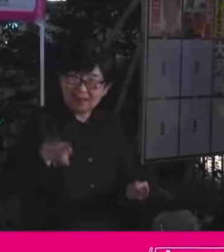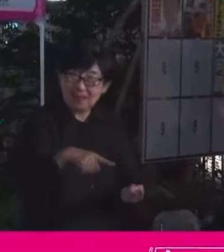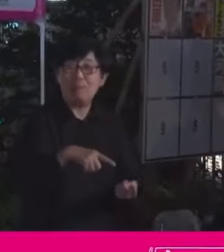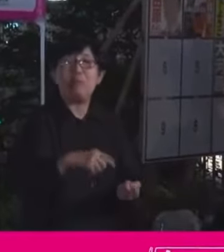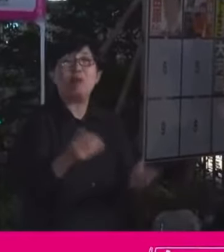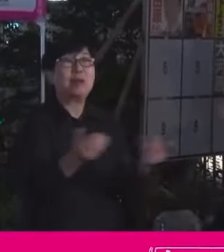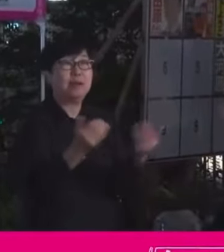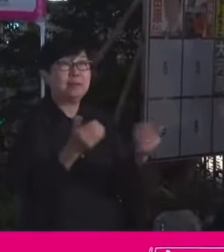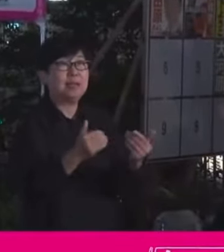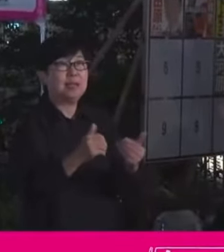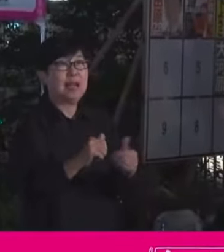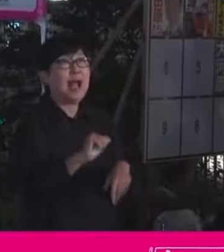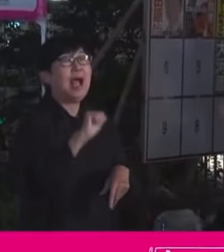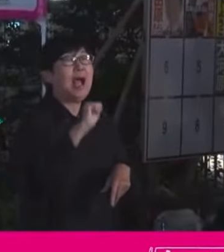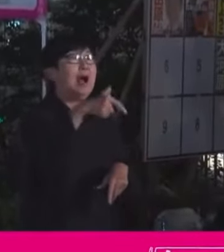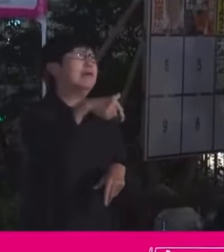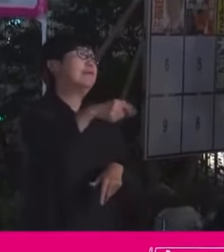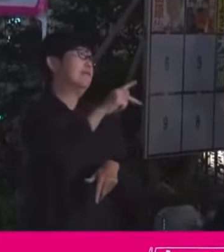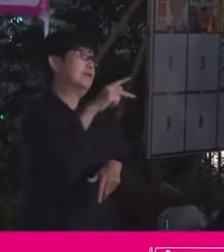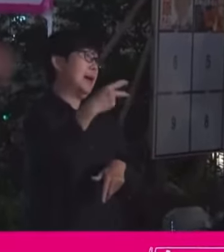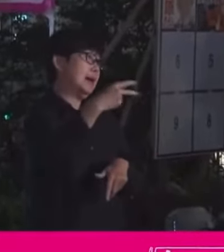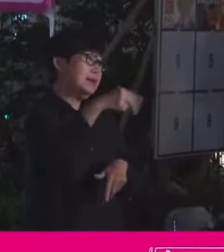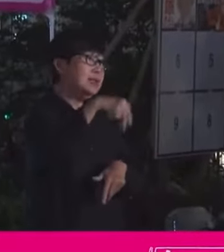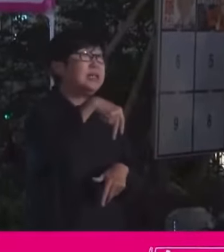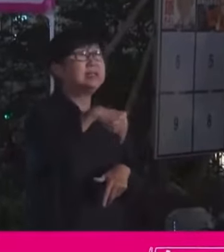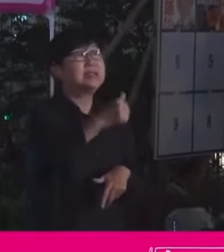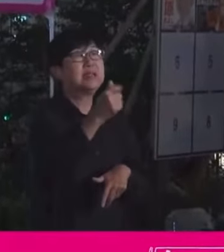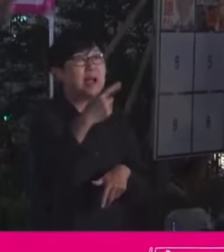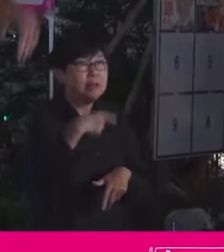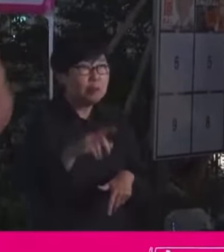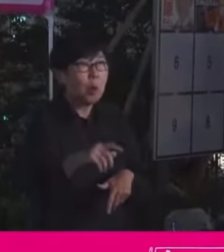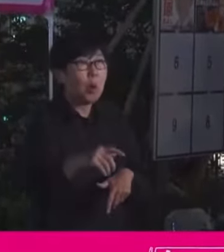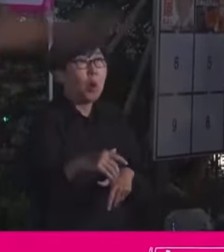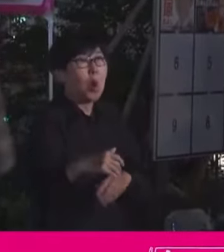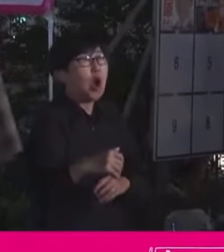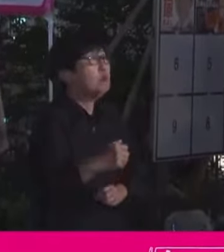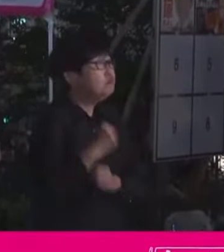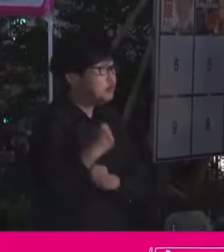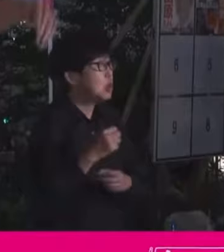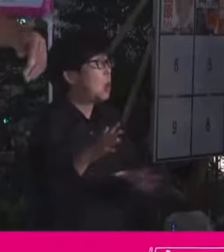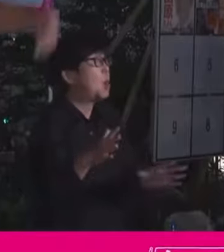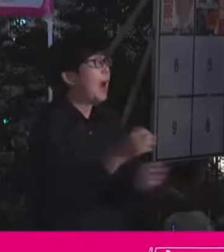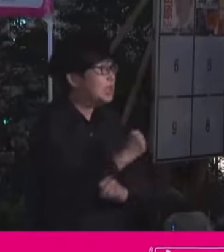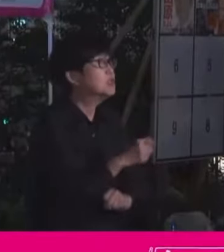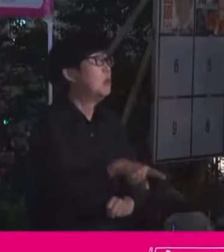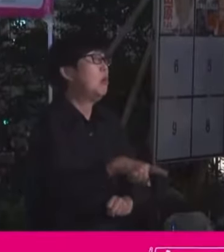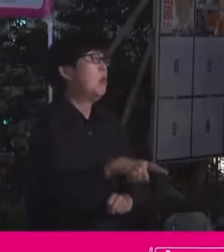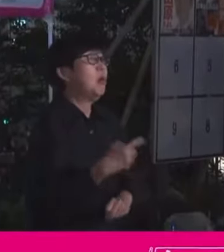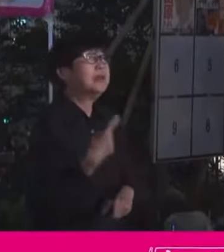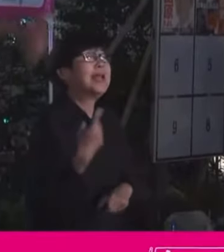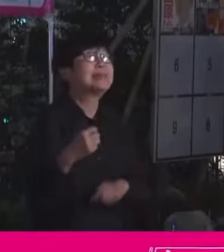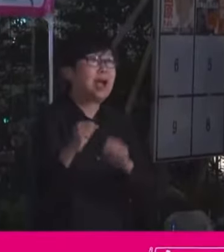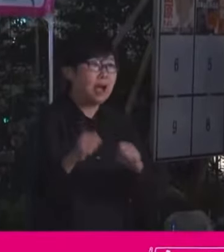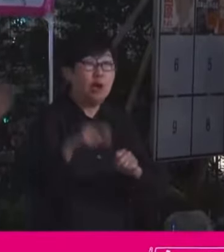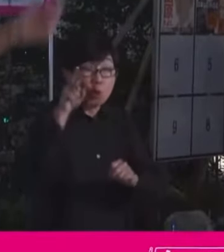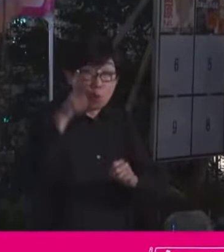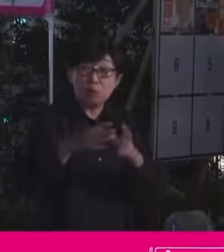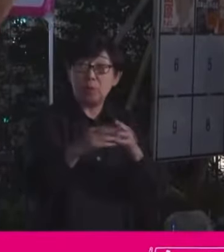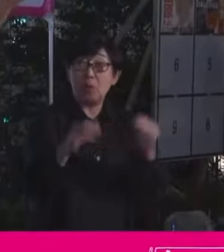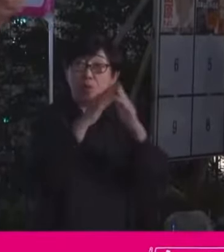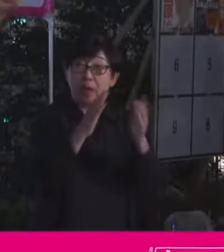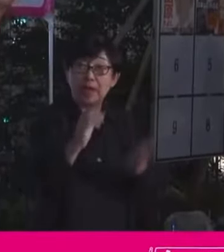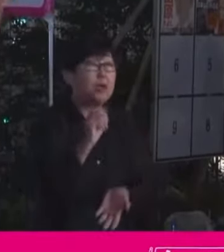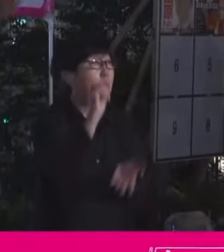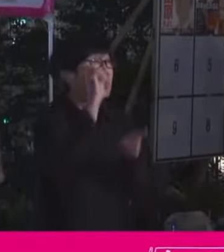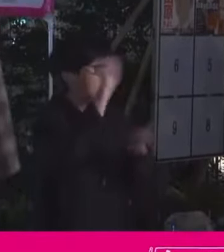アフガニスタンの武装解除までやった。もうこんな肩書き聞いたことある？ないない。この人を国会に送り込み、そして